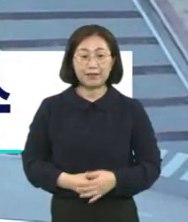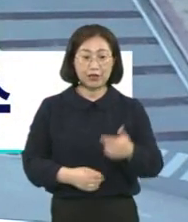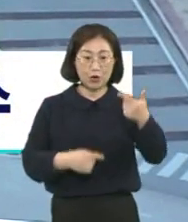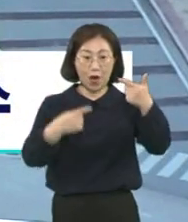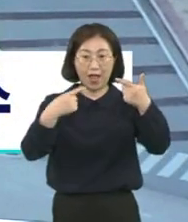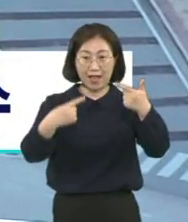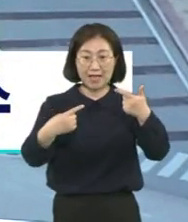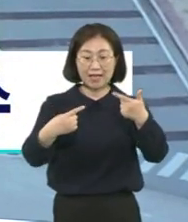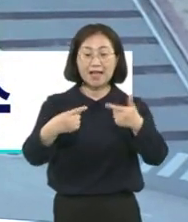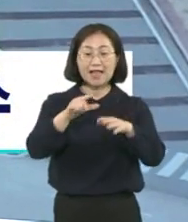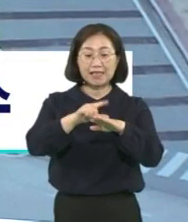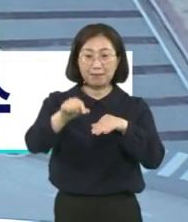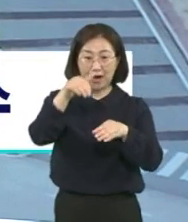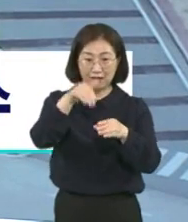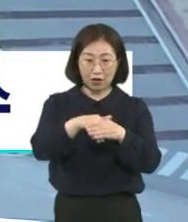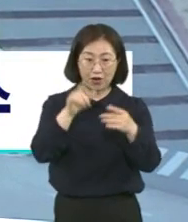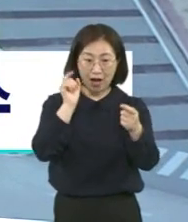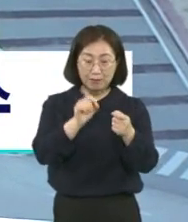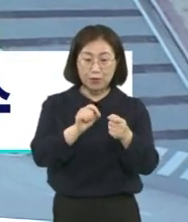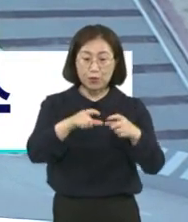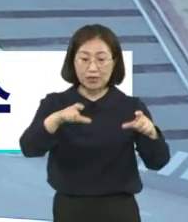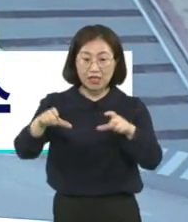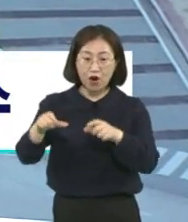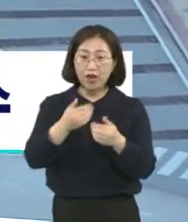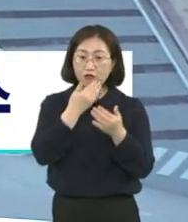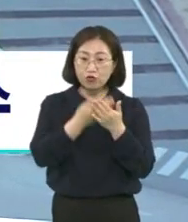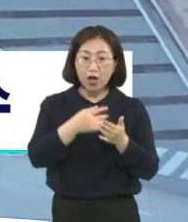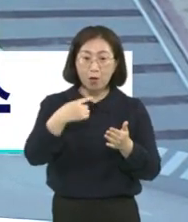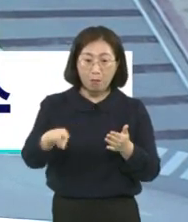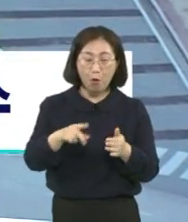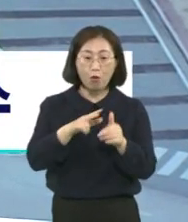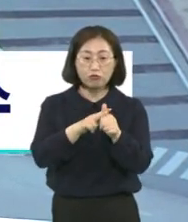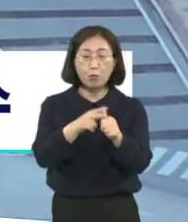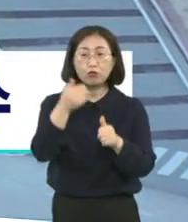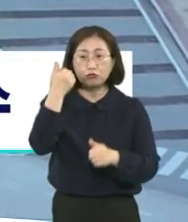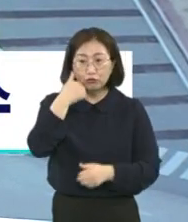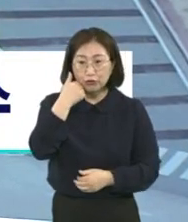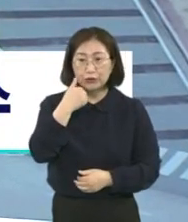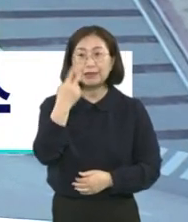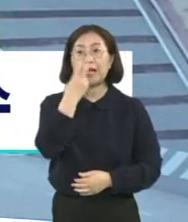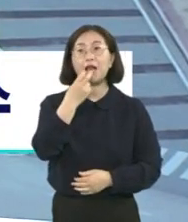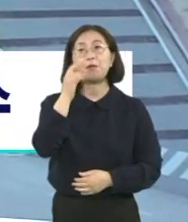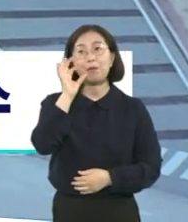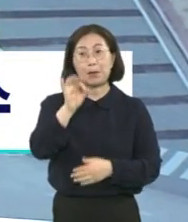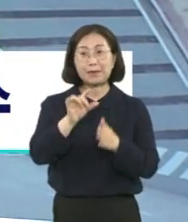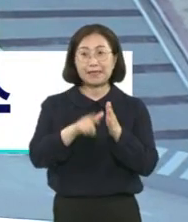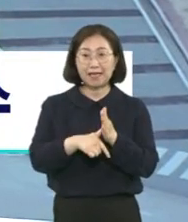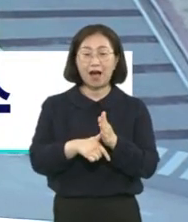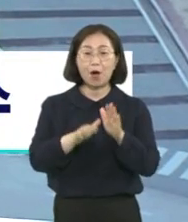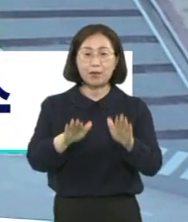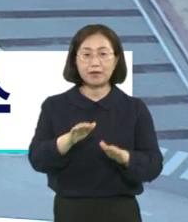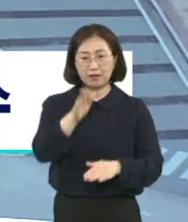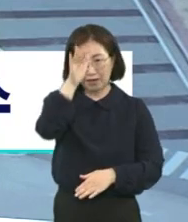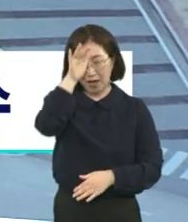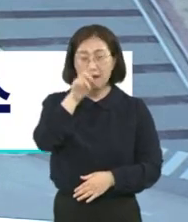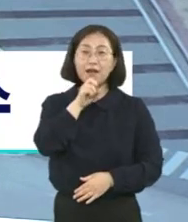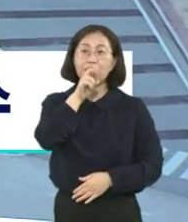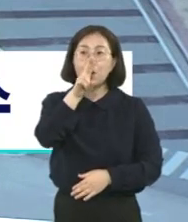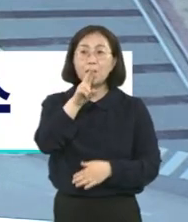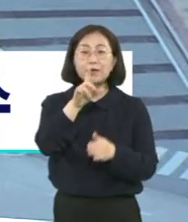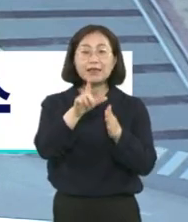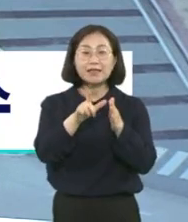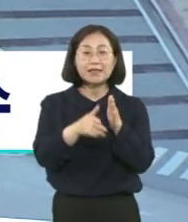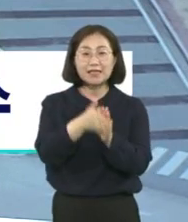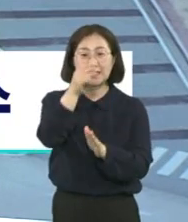6일 지방선거를 앞두고 지역별 관전 포인트와 후보들을 살펴보는 기획보도, 오늘은 계룡시장 선거전을